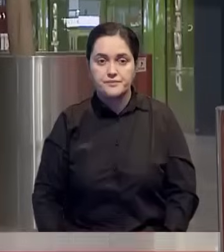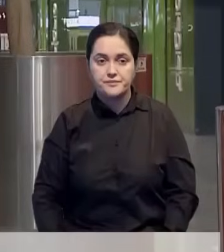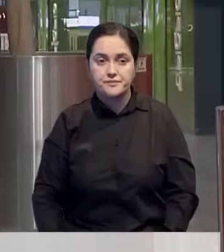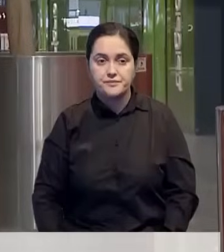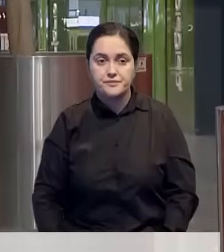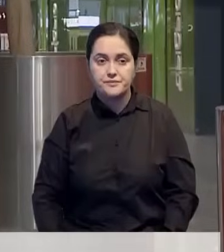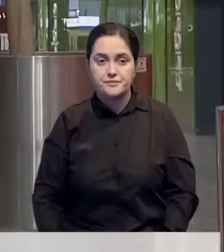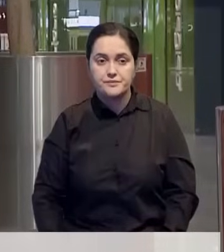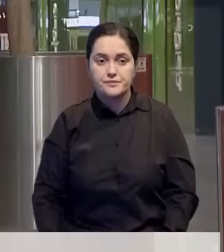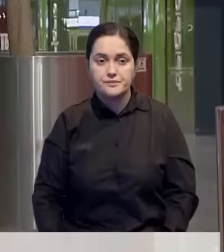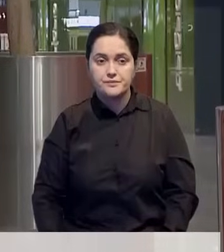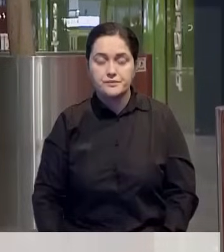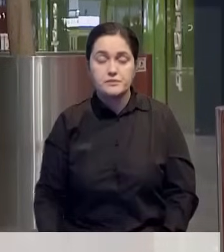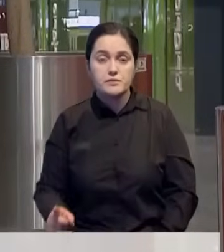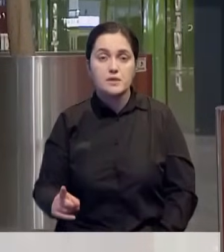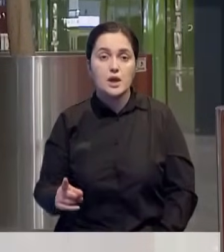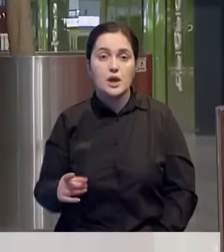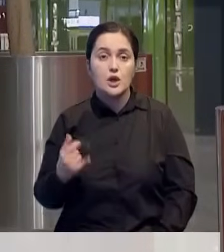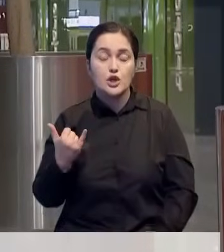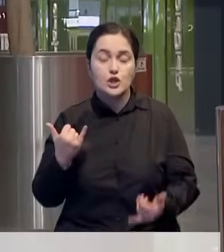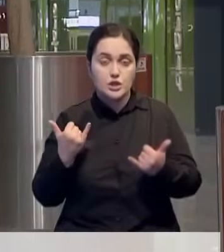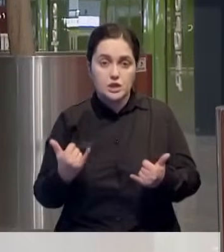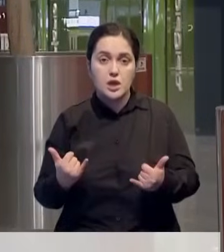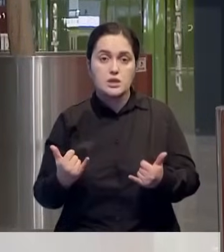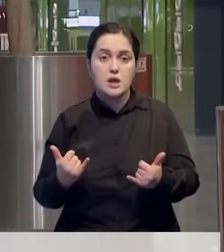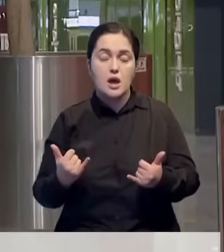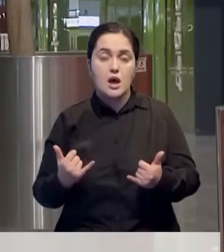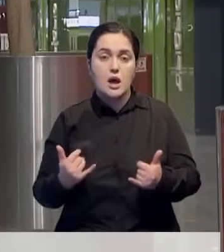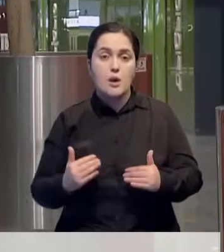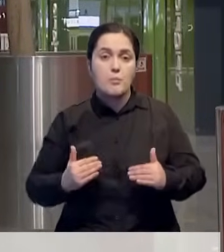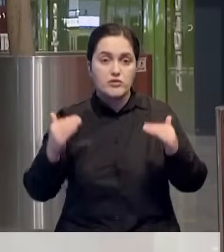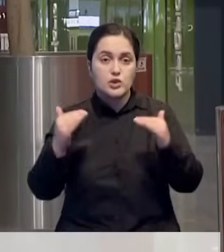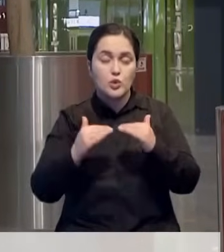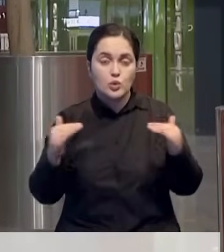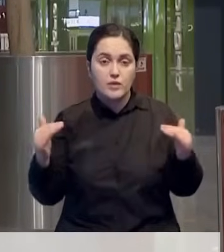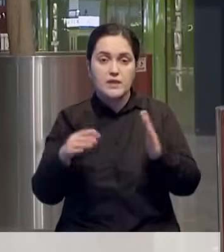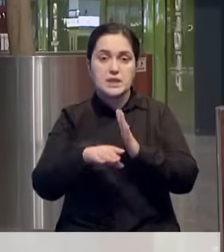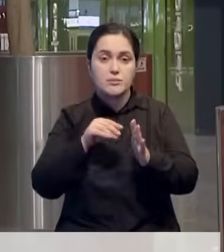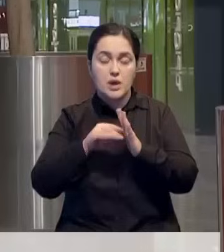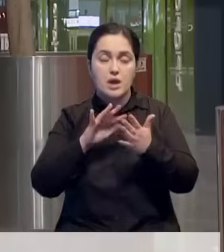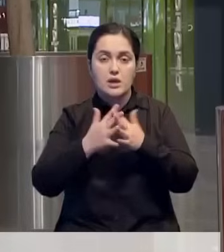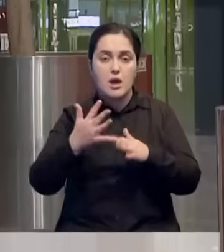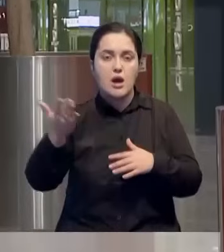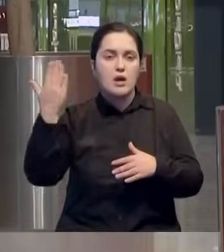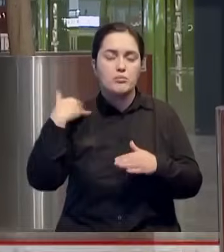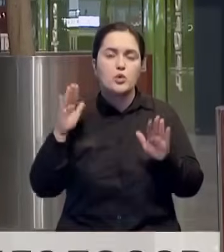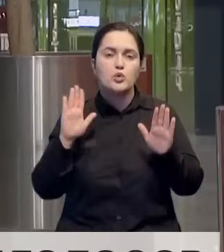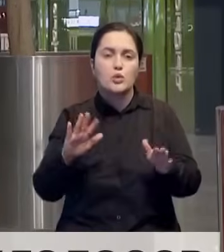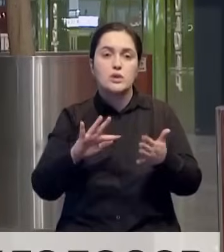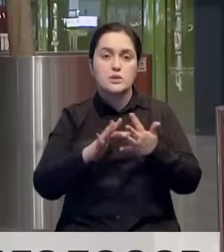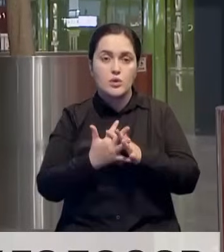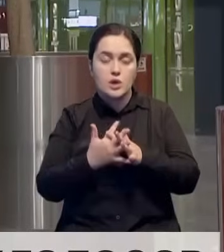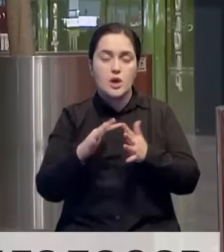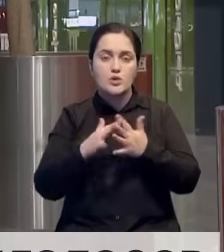повышение уровня избираемости акимов. То есть да, в прошлом это были только села, сельские округа. И мы видим,